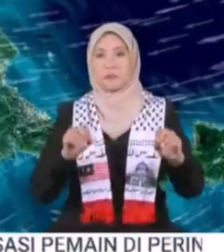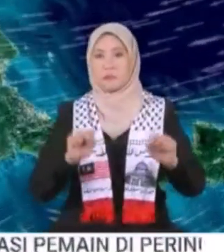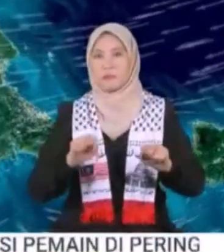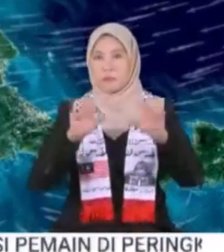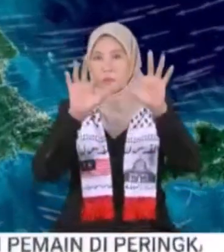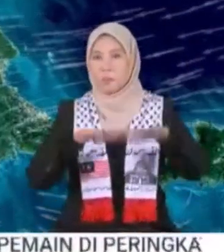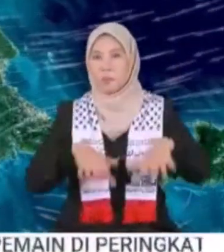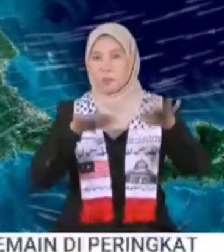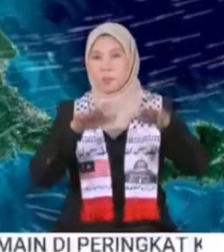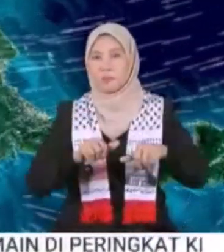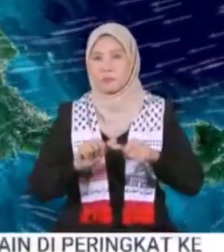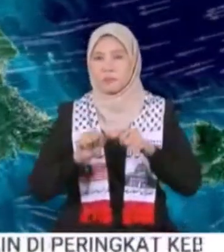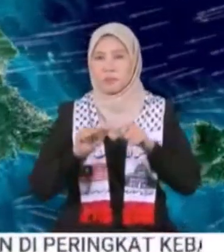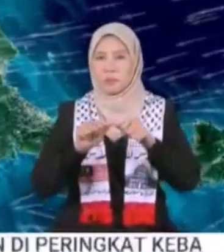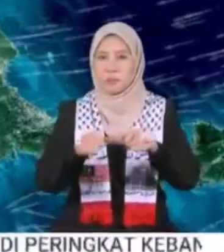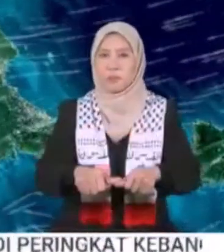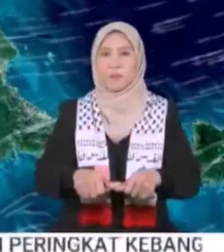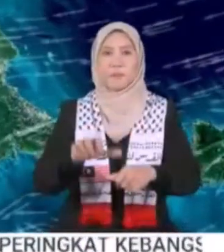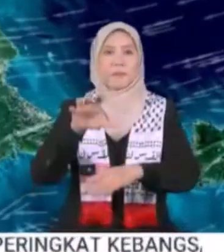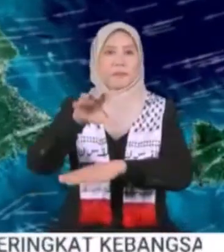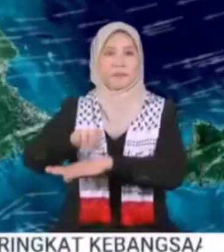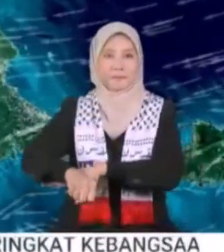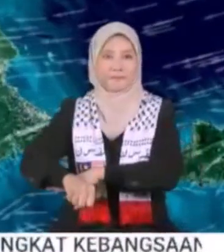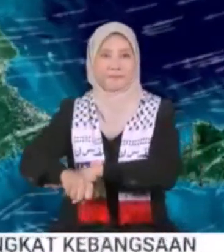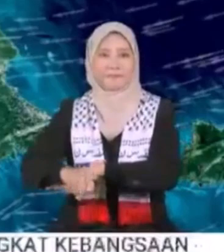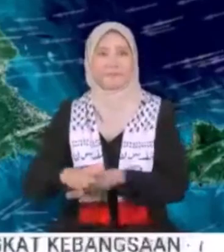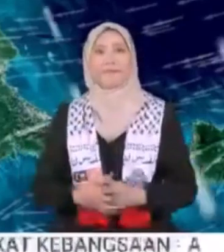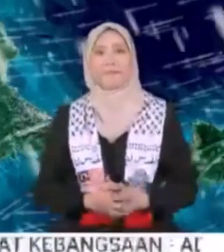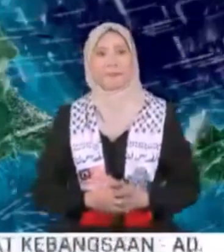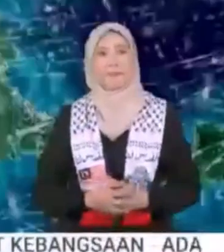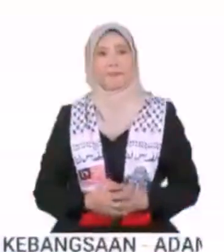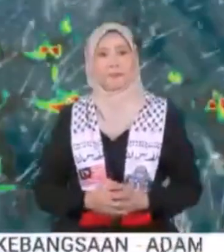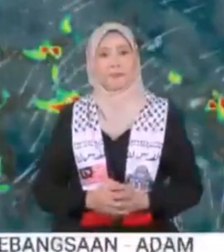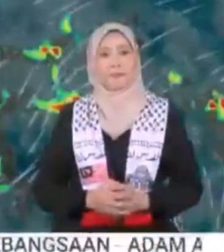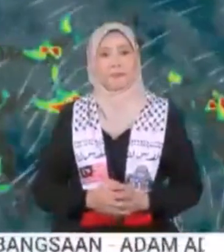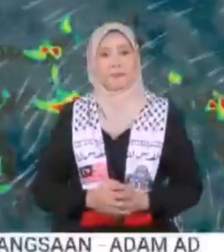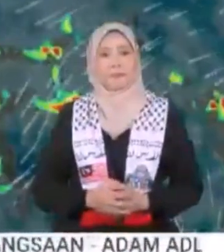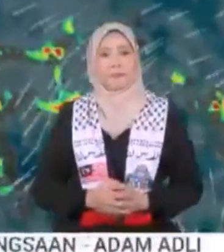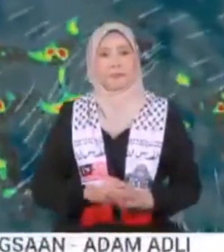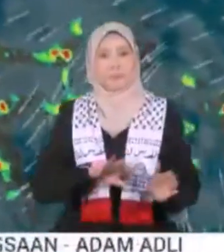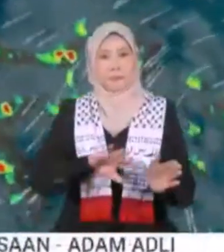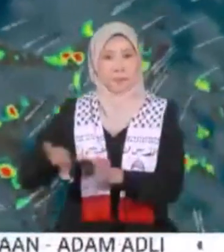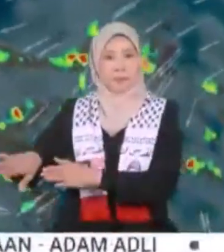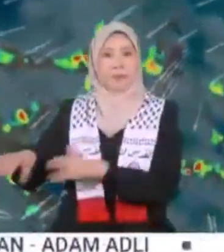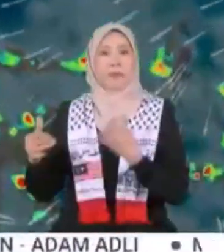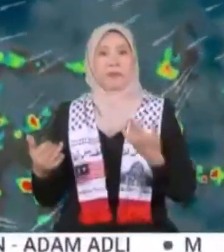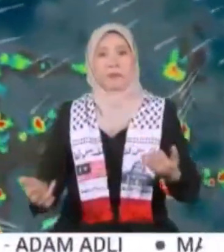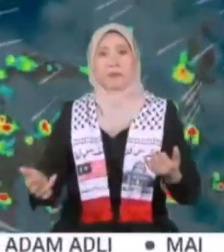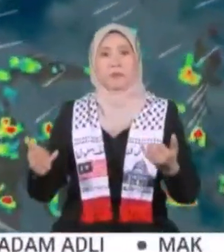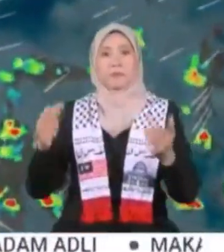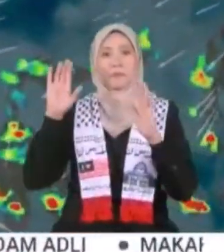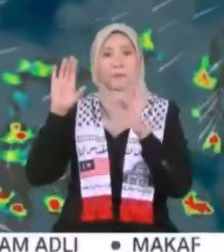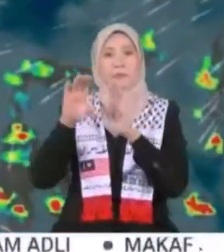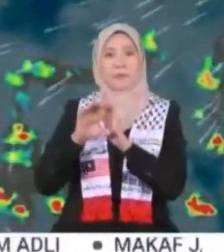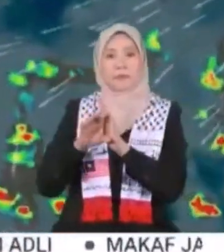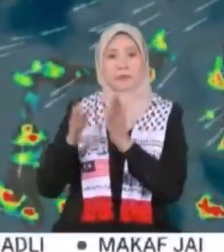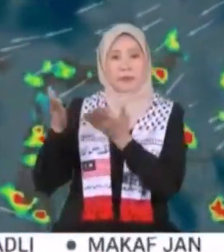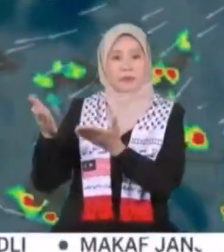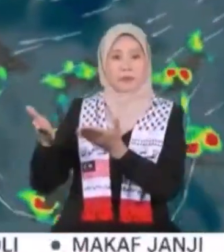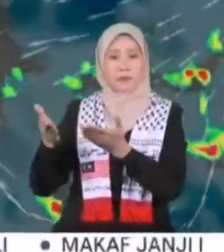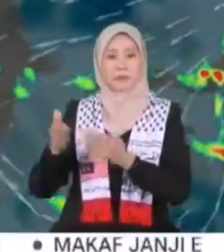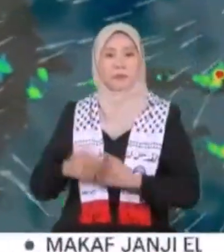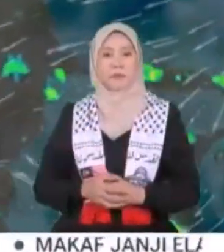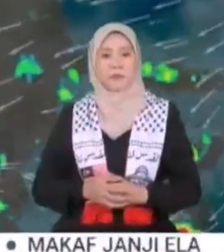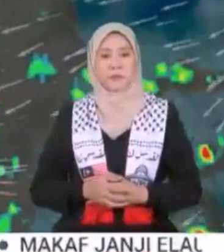untuk berlanjutan sehingga ke tengah malam nanti. Seterusnya pula, kita lihat pada tinjauan cuaca melalui paparan ramalan daripada